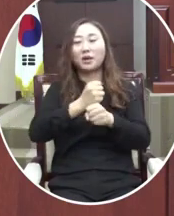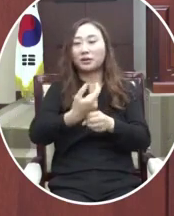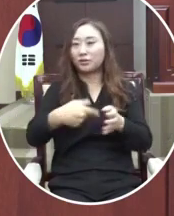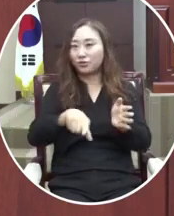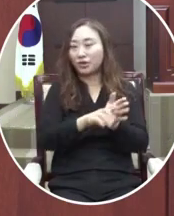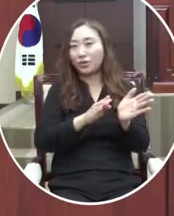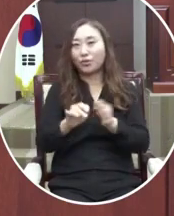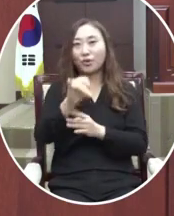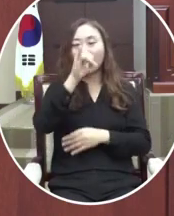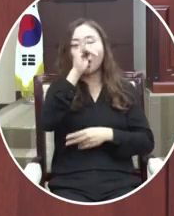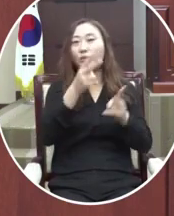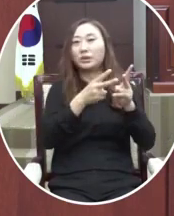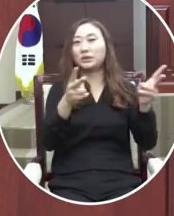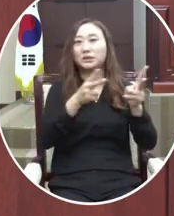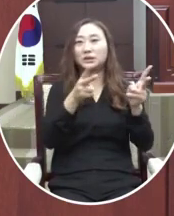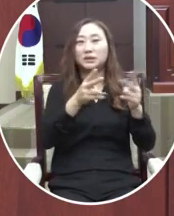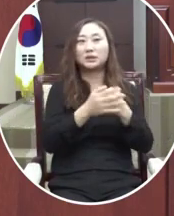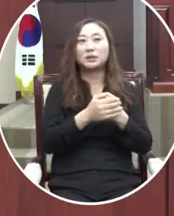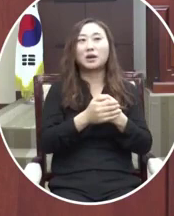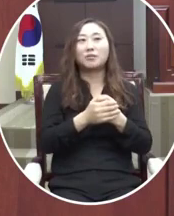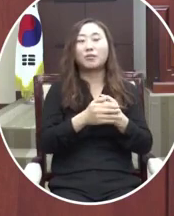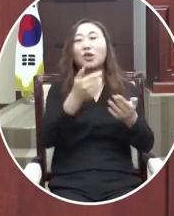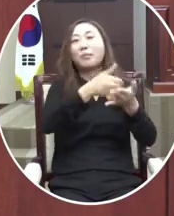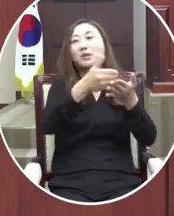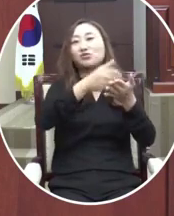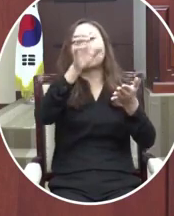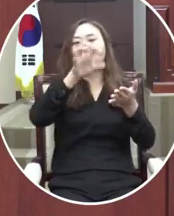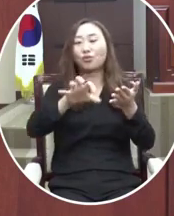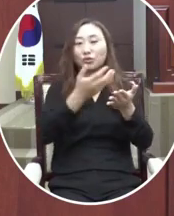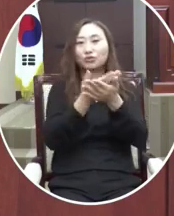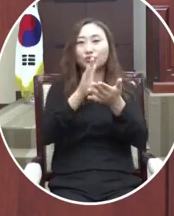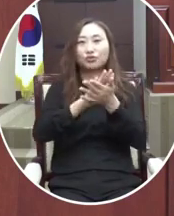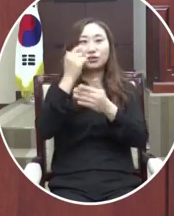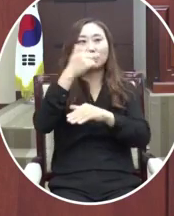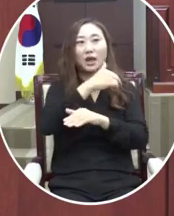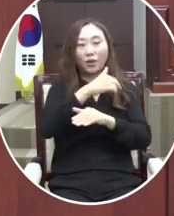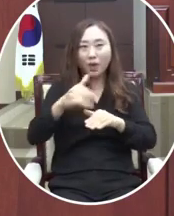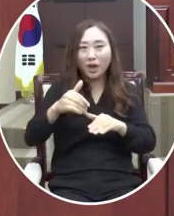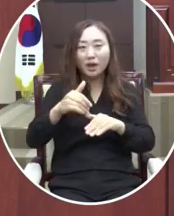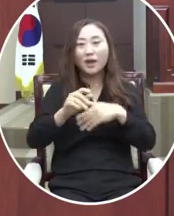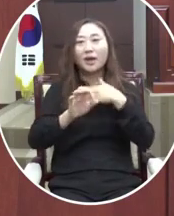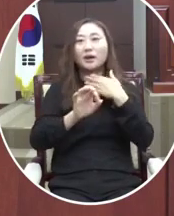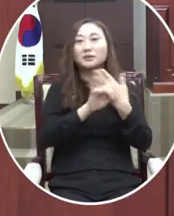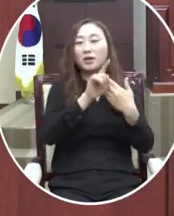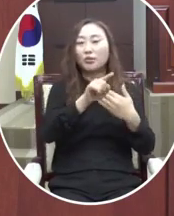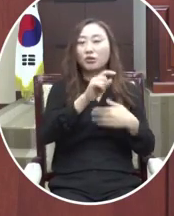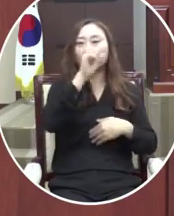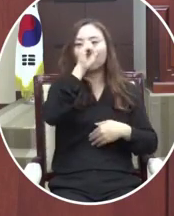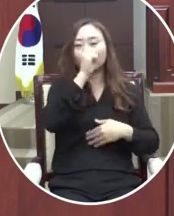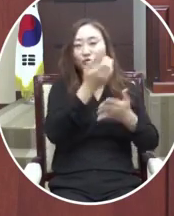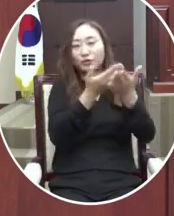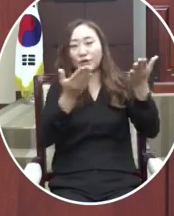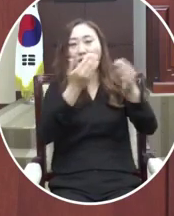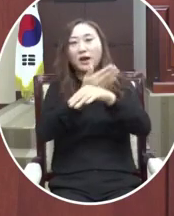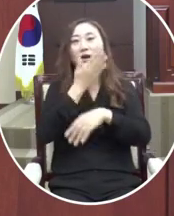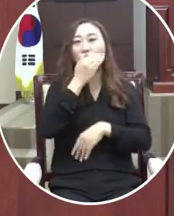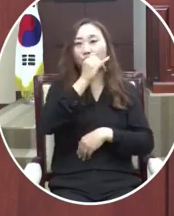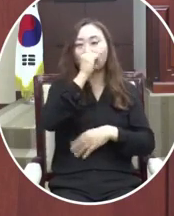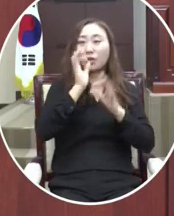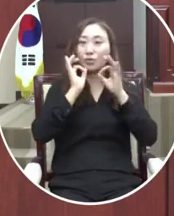마련하고 2층은 공립 미술관으로 리모델링해 국내의 수준 높은 작가들의 전시를